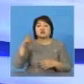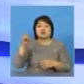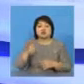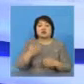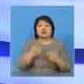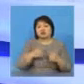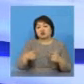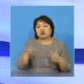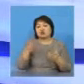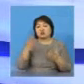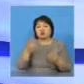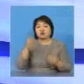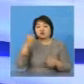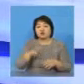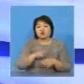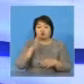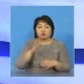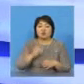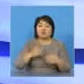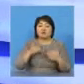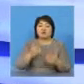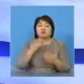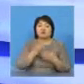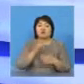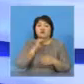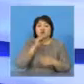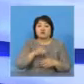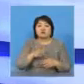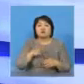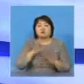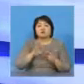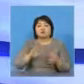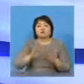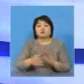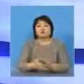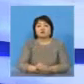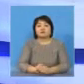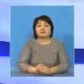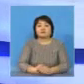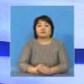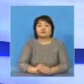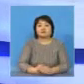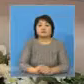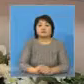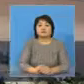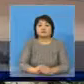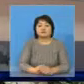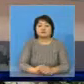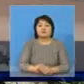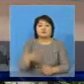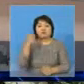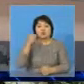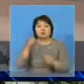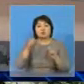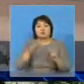В течение нескольких дней актюбинские врачи будут повышать свою квалификацию. Анастасия Евсеева расскажет подробнее. Для